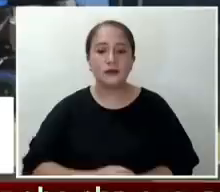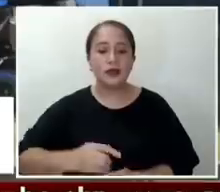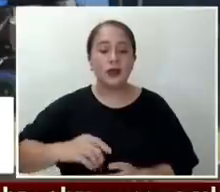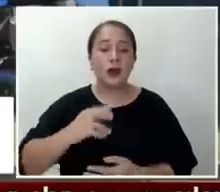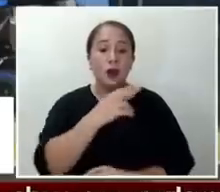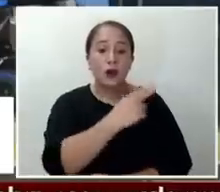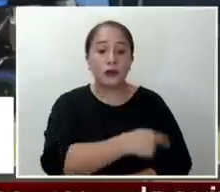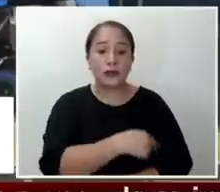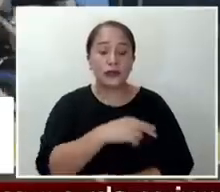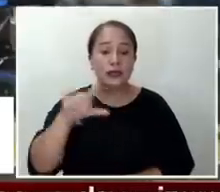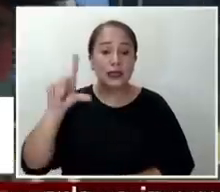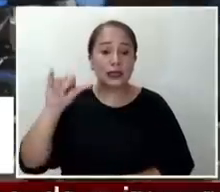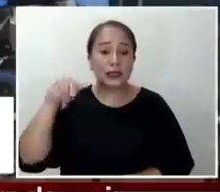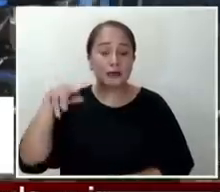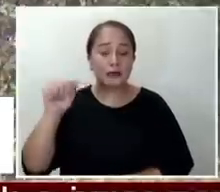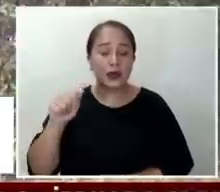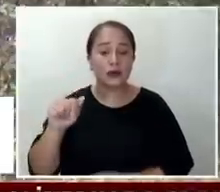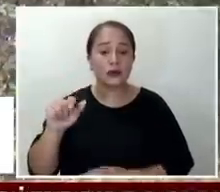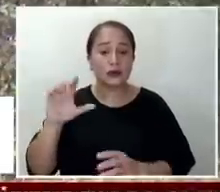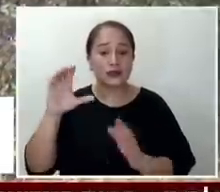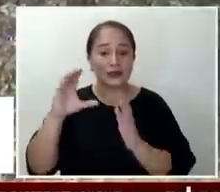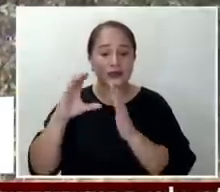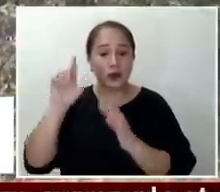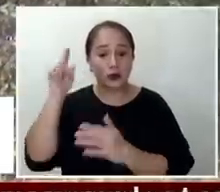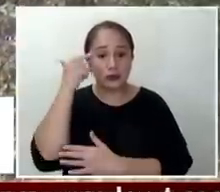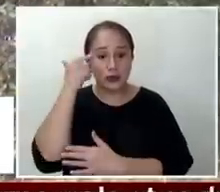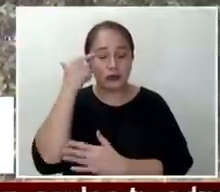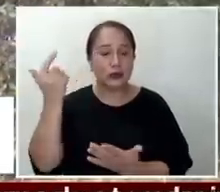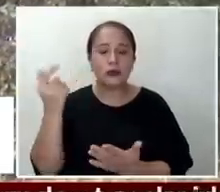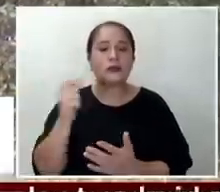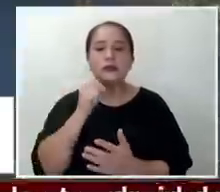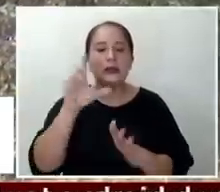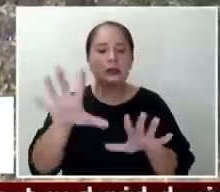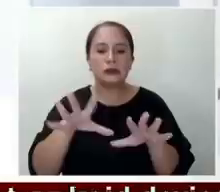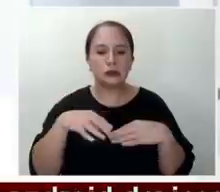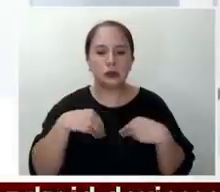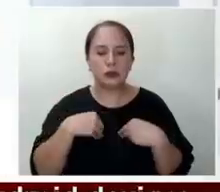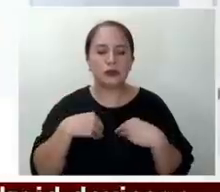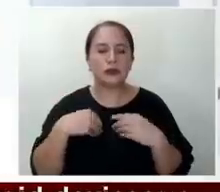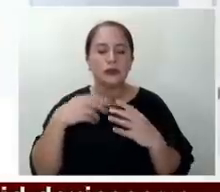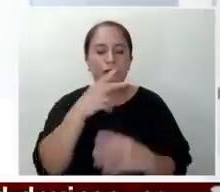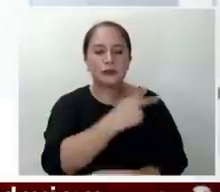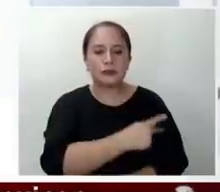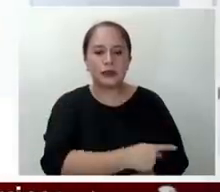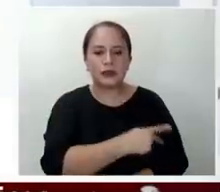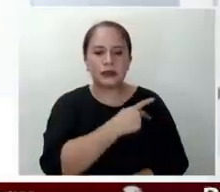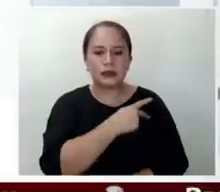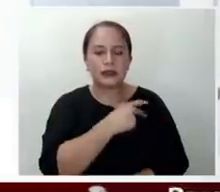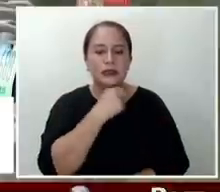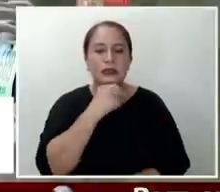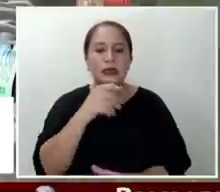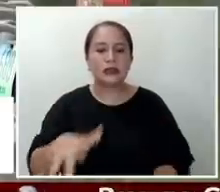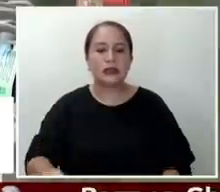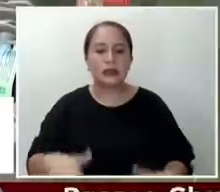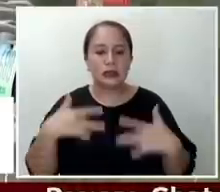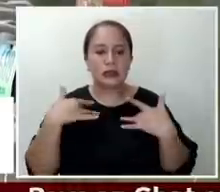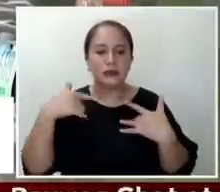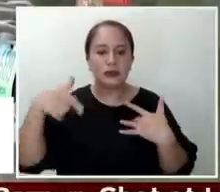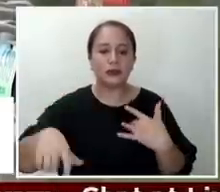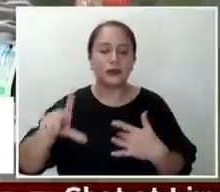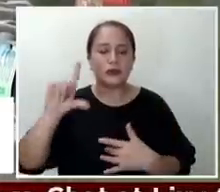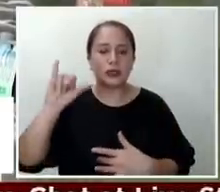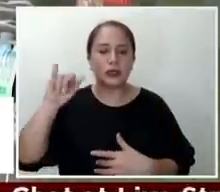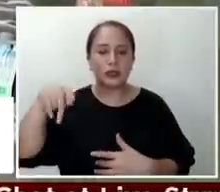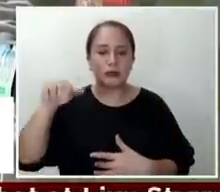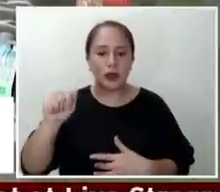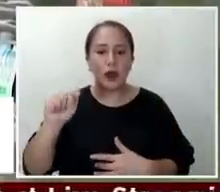na pinapatakbo ng city government ay hindi na rin muna tatanggap ng mga pasyenteng hindi residente ng Lipa maliban kung